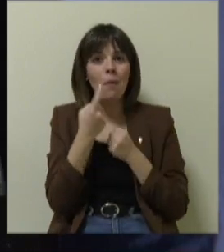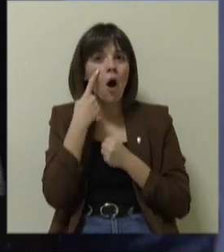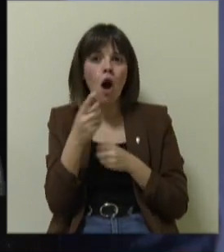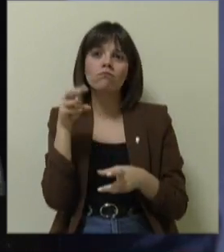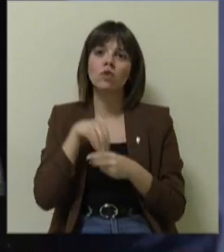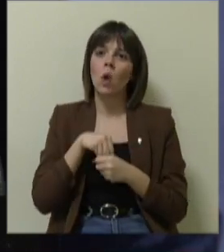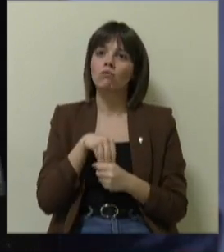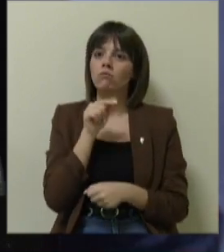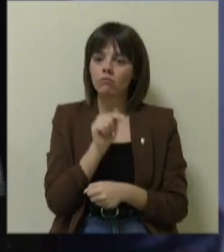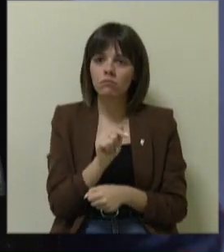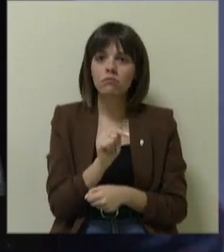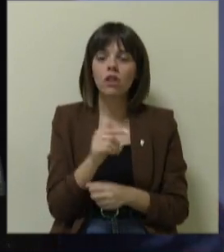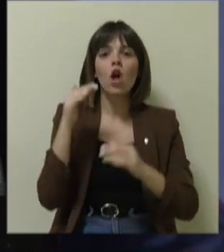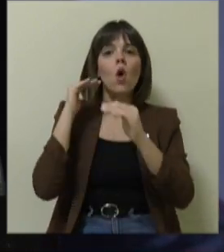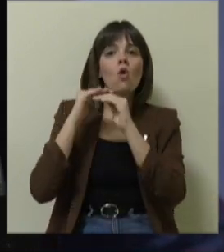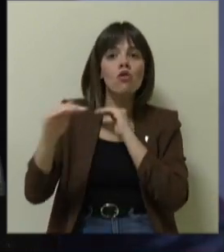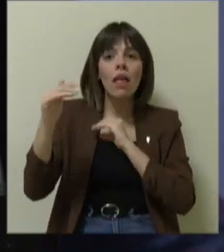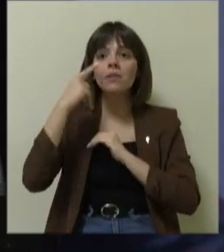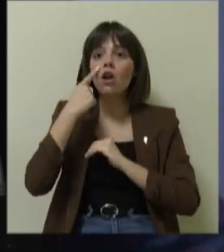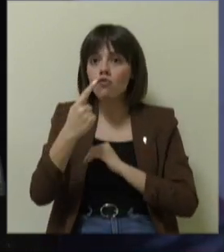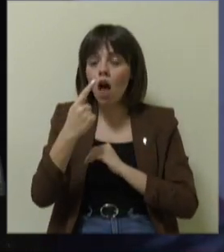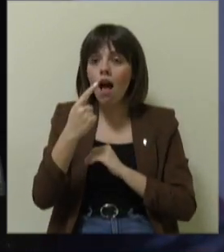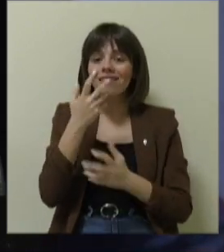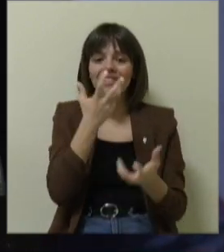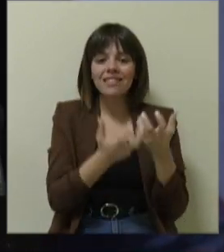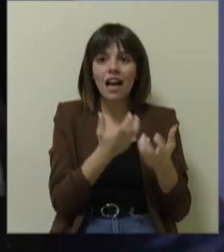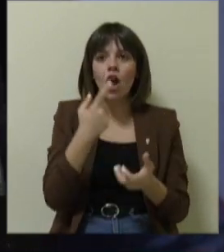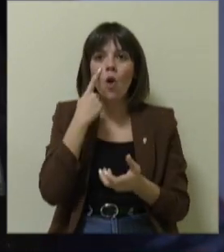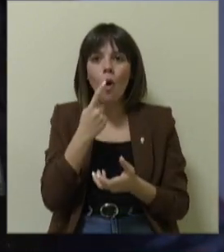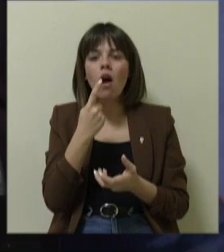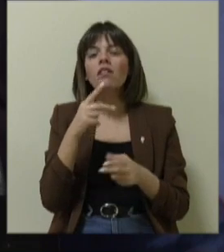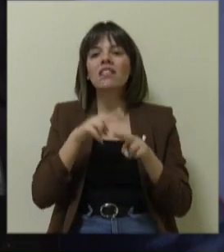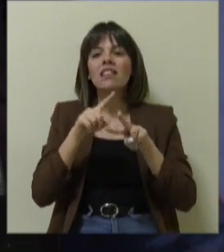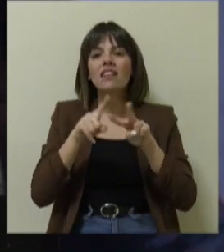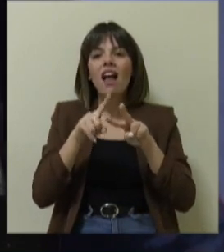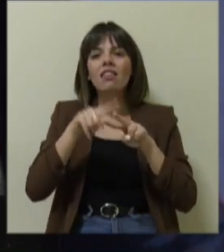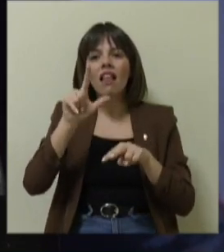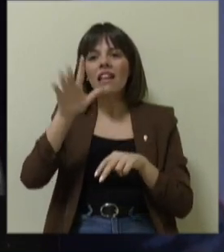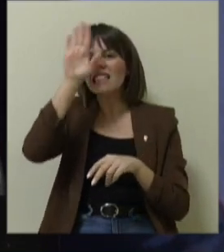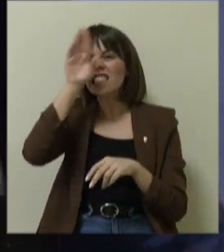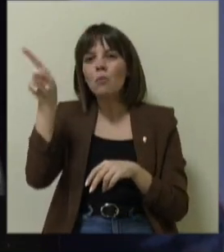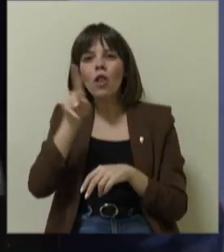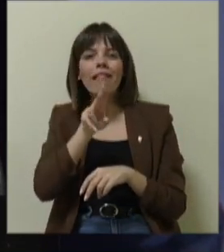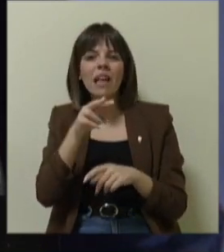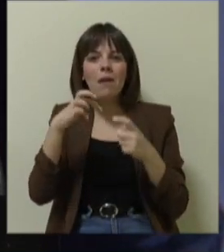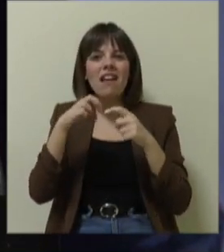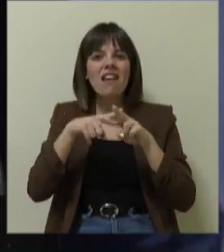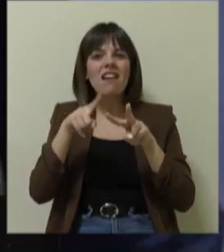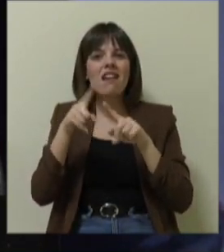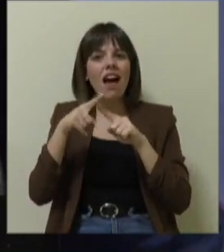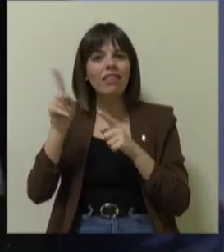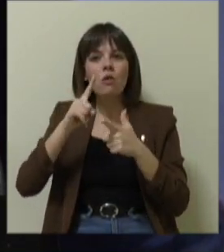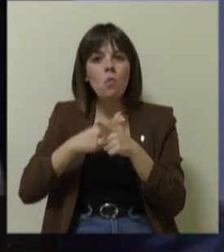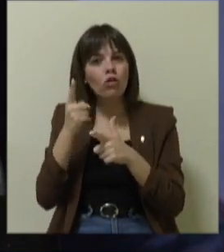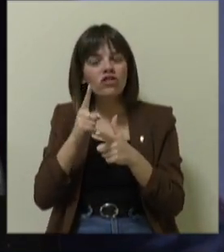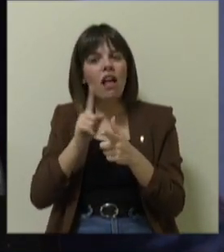son vereceğiz. Ülkemizin kaynaklarını Kanal İstanbul gibi rant projeleri yerine tarımsal